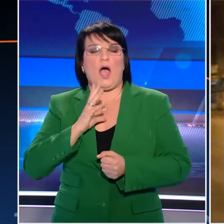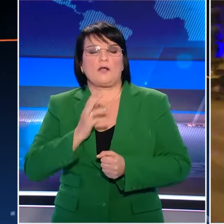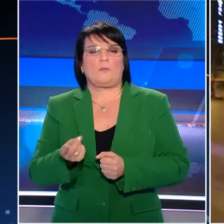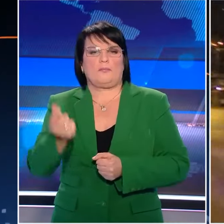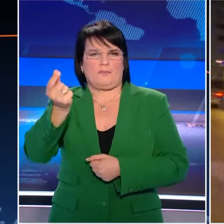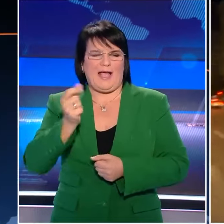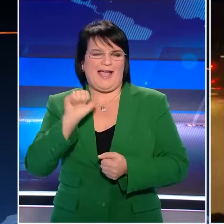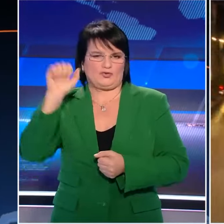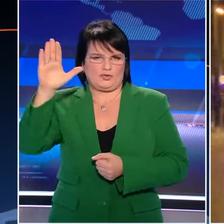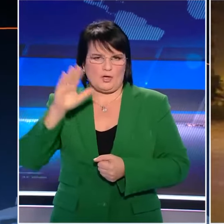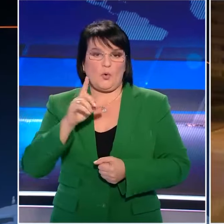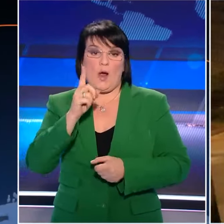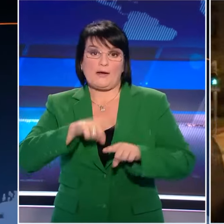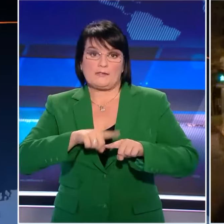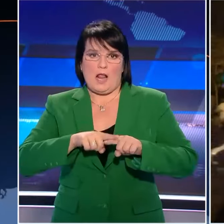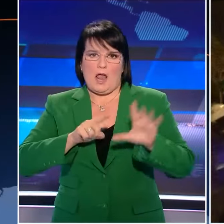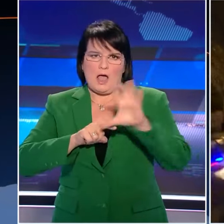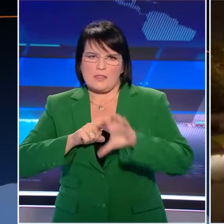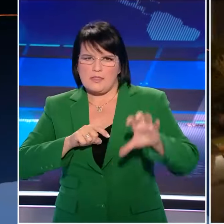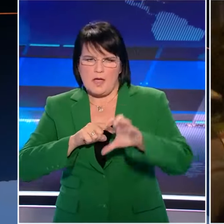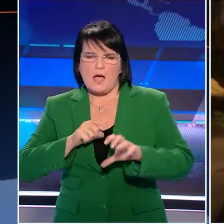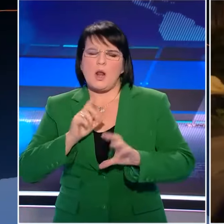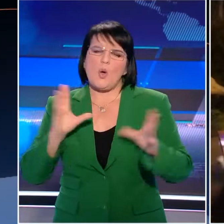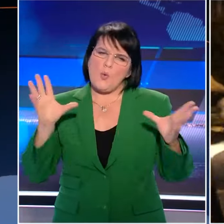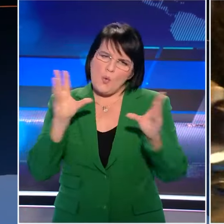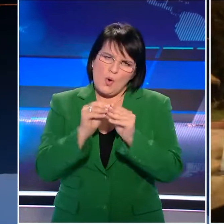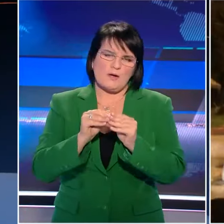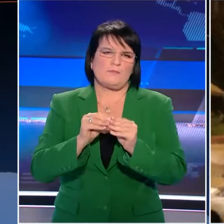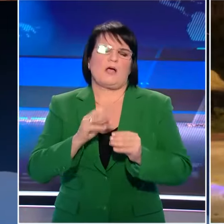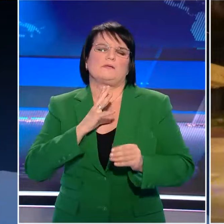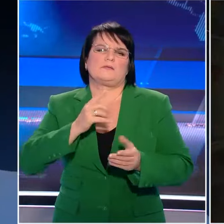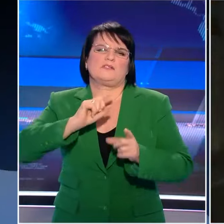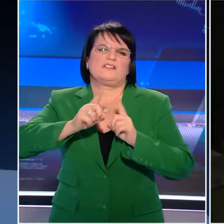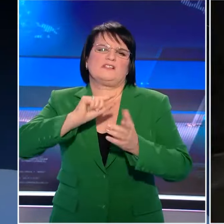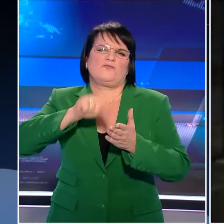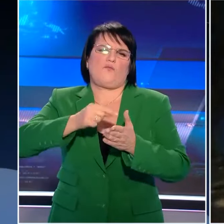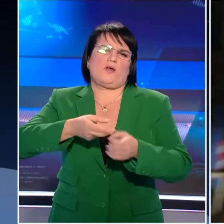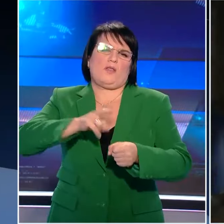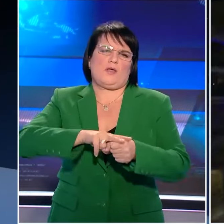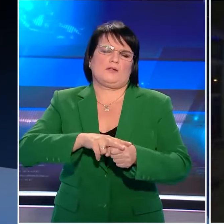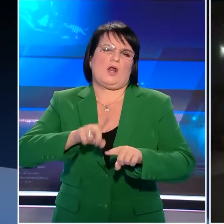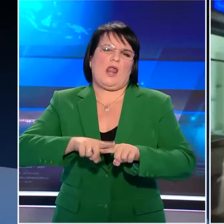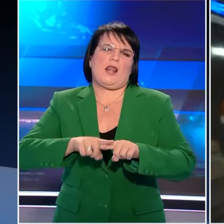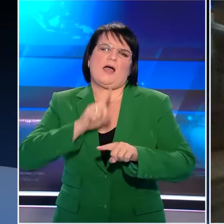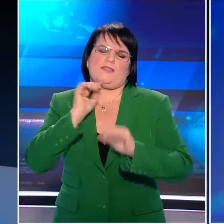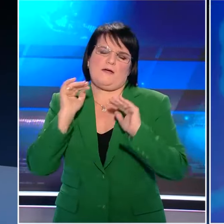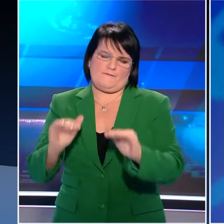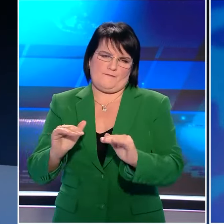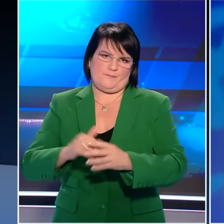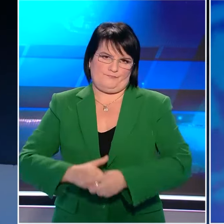ακόμα ένας αναζητείται στη χώρα μας. Όλοι τους φαίνεται να εμπλέκονται σε συμβόλαια θανάτου που έχουν εκτελεστεί στη χώρα μας.